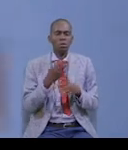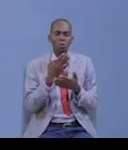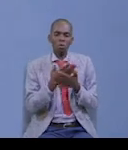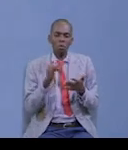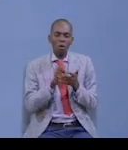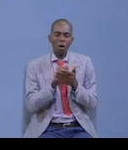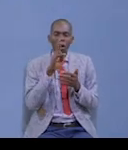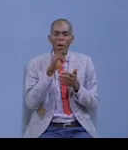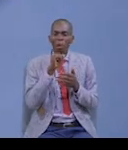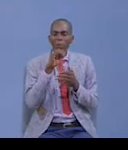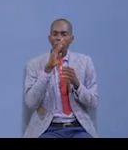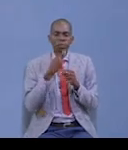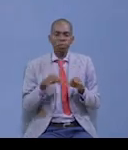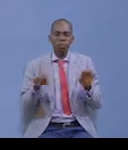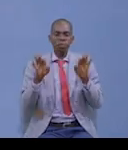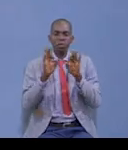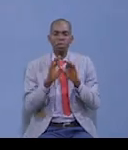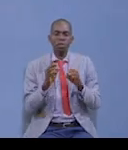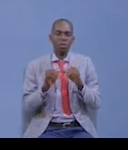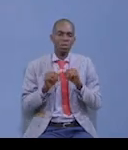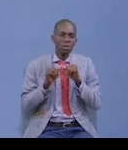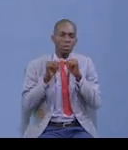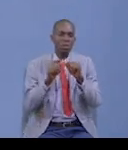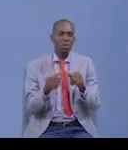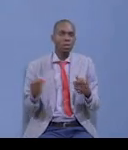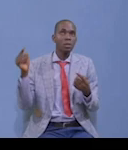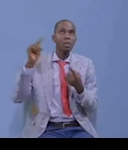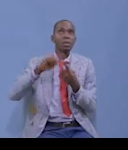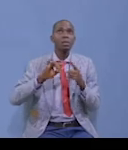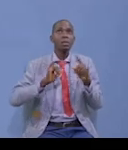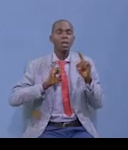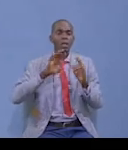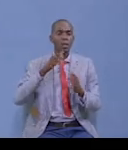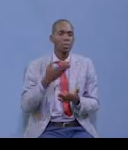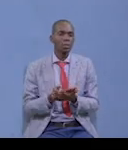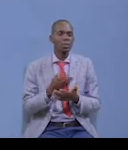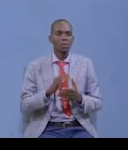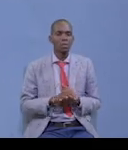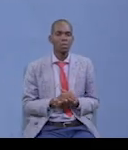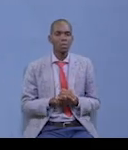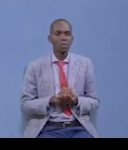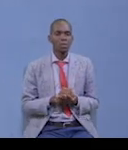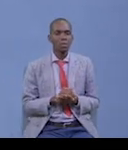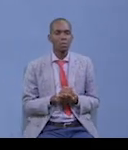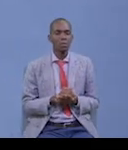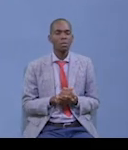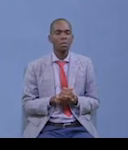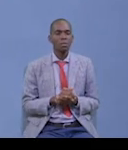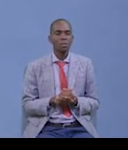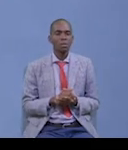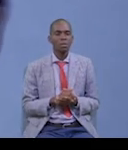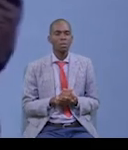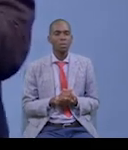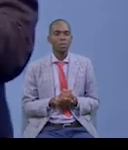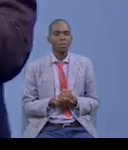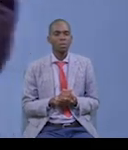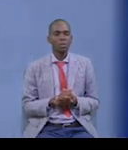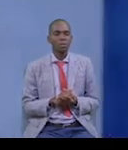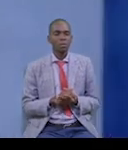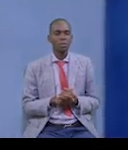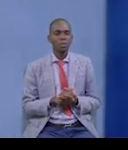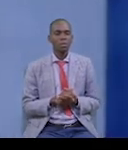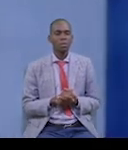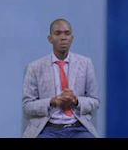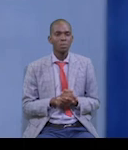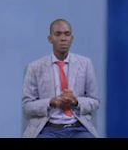non-essential things. Occupy till I come. అవసరమైనవి గాని అవసరమైనవి గాని నేను వచ్చే వరకు మీ జీవితంలో అవి మిమ్మల్ని